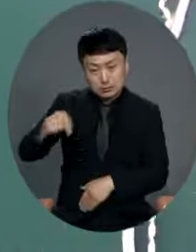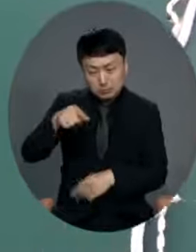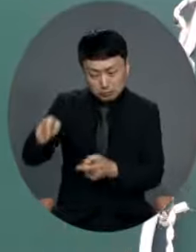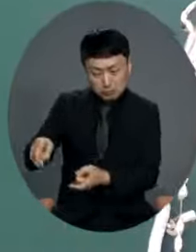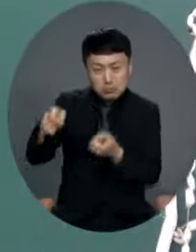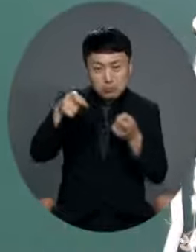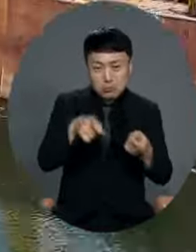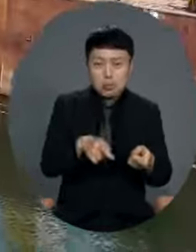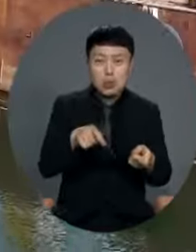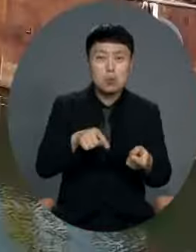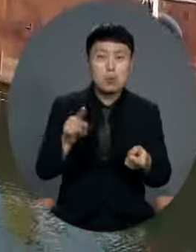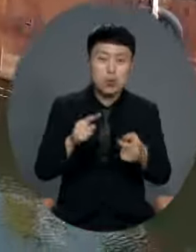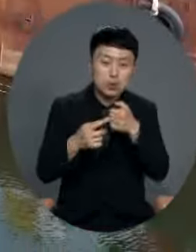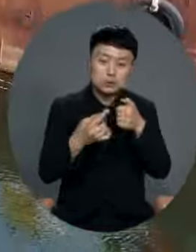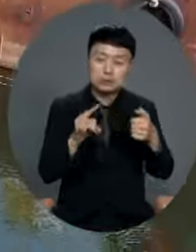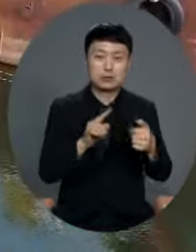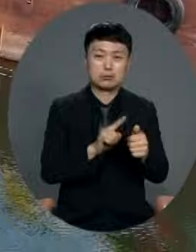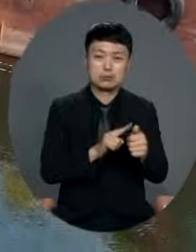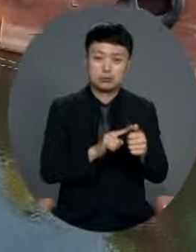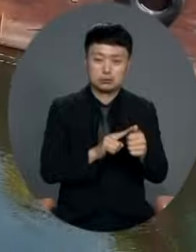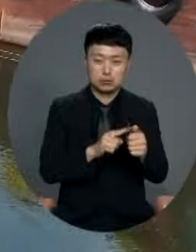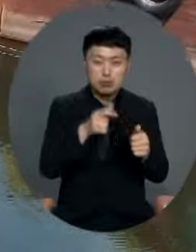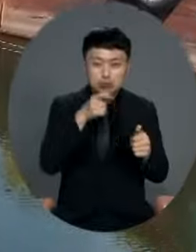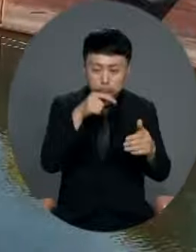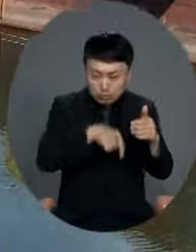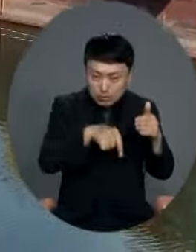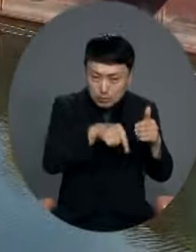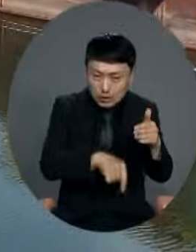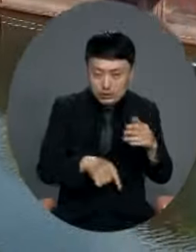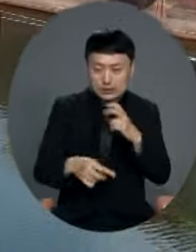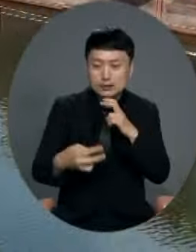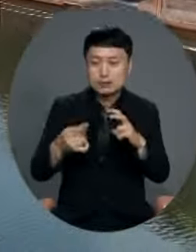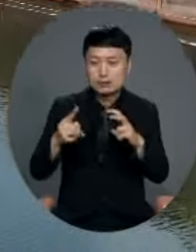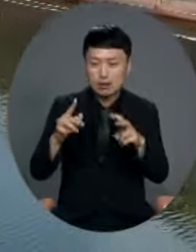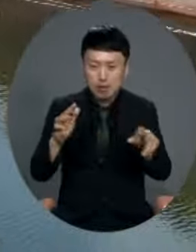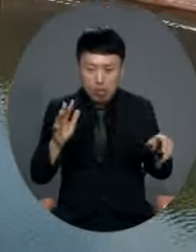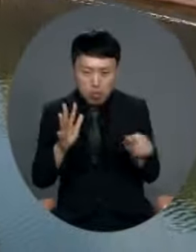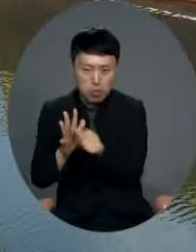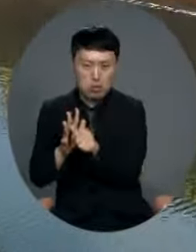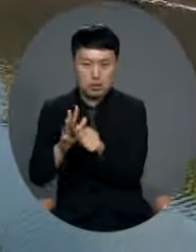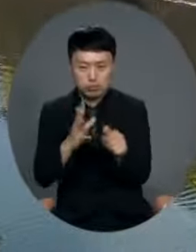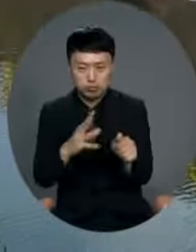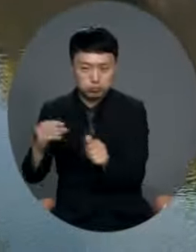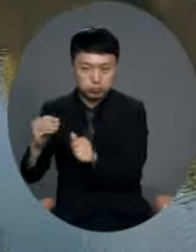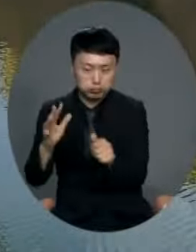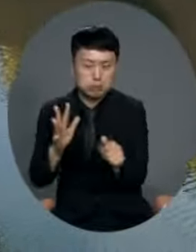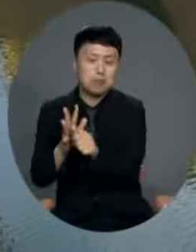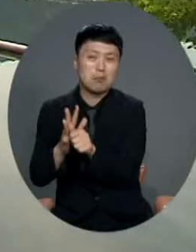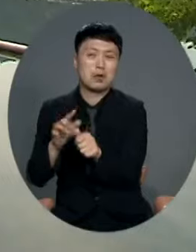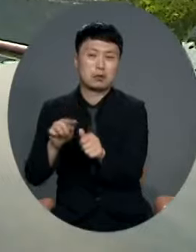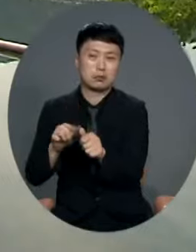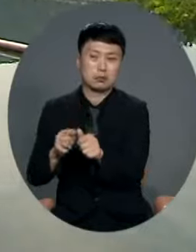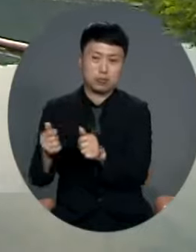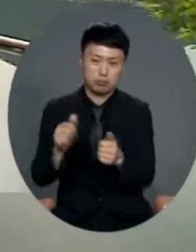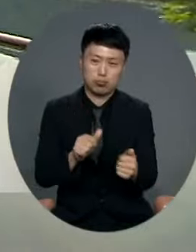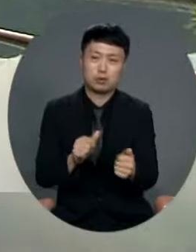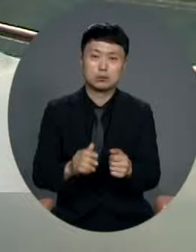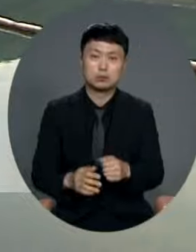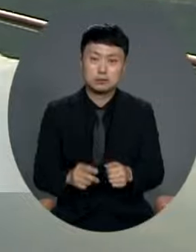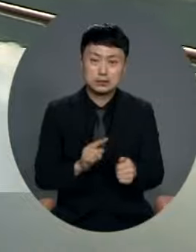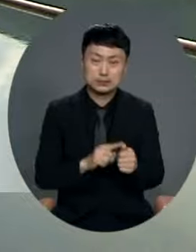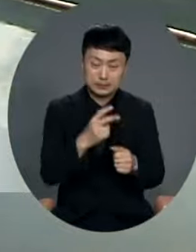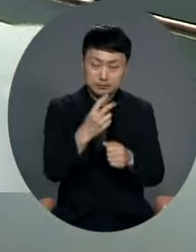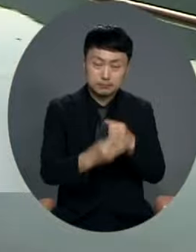구조했는데 50대 남성은 물 속에서 20대 남성은 수문의 끼인 채 발견됐습니다 23년 경력에